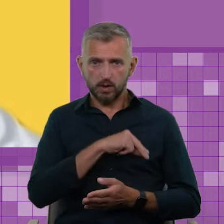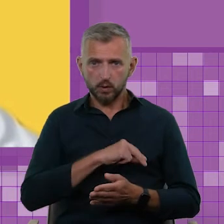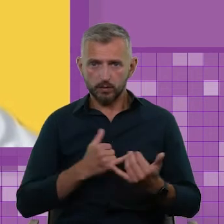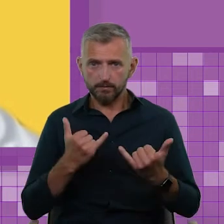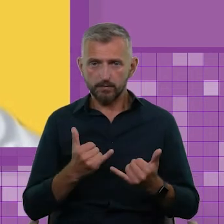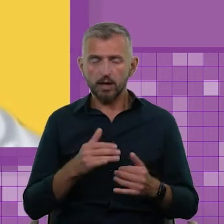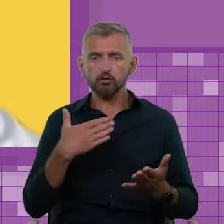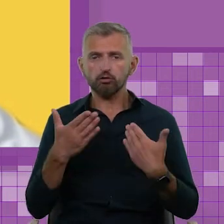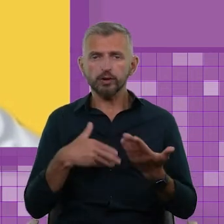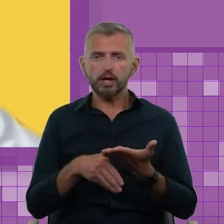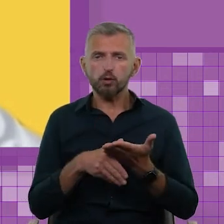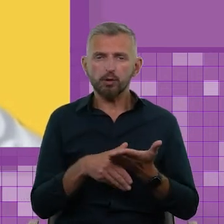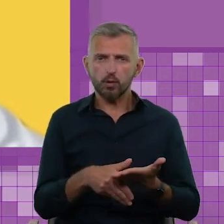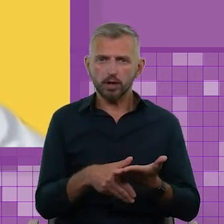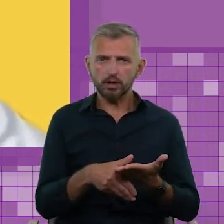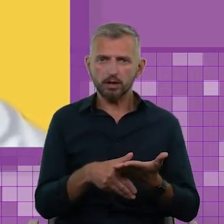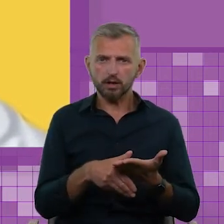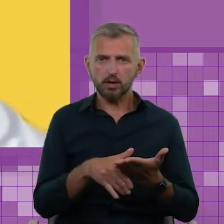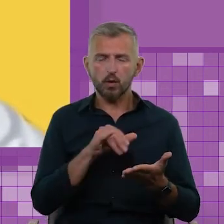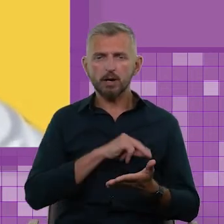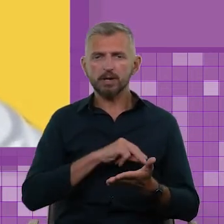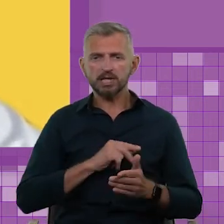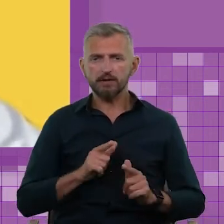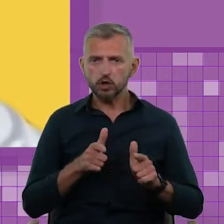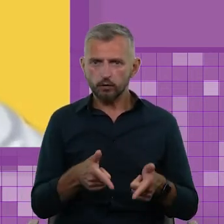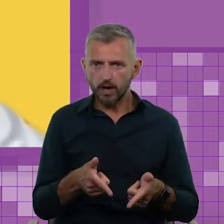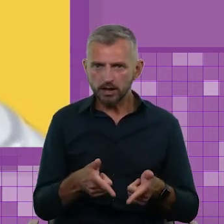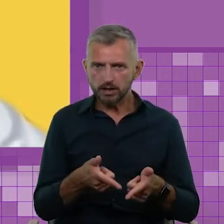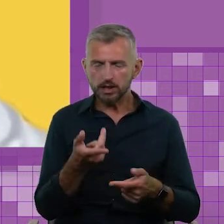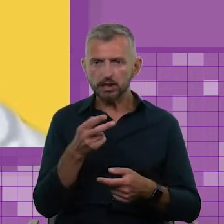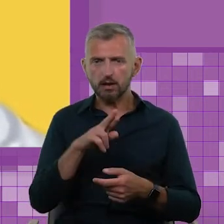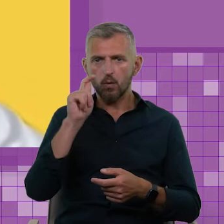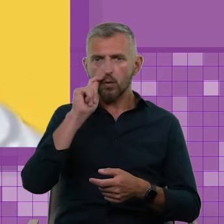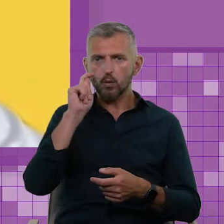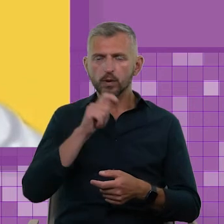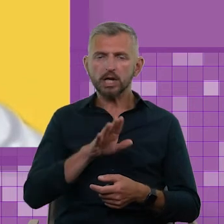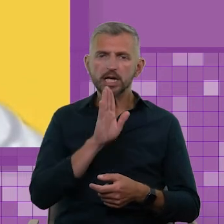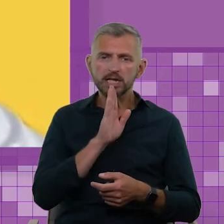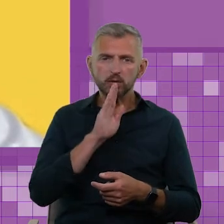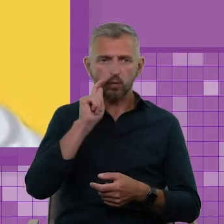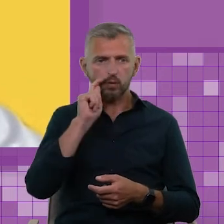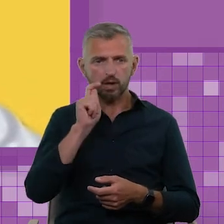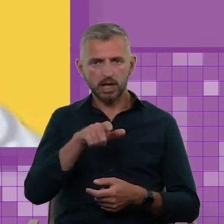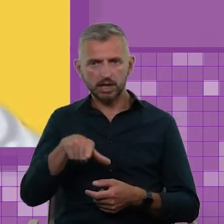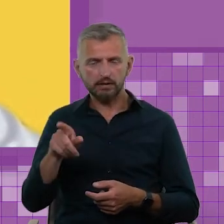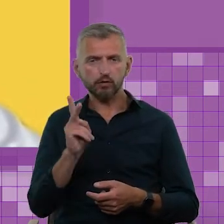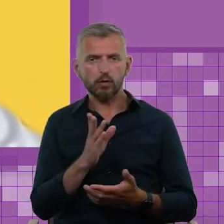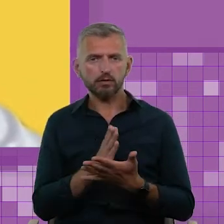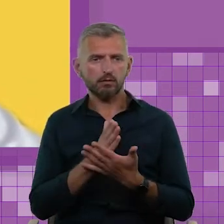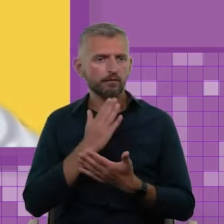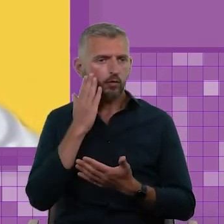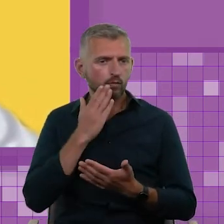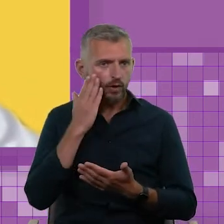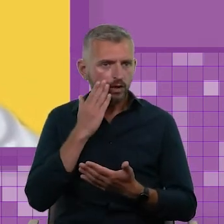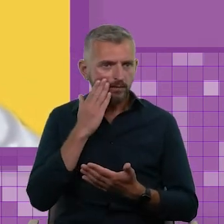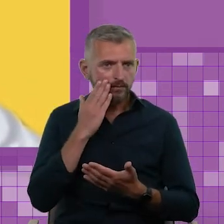якраз допомоги у працевлаштуванні для українок, українців, які знаходяться, зокрема, в Румунії. Ми